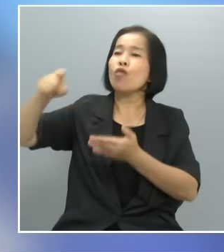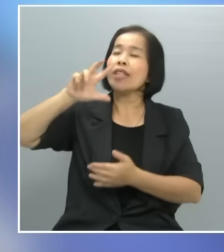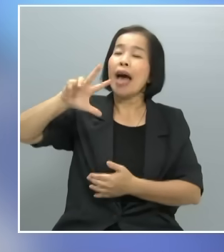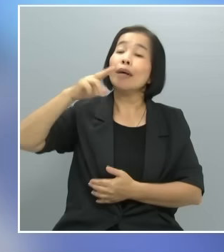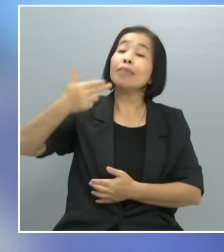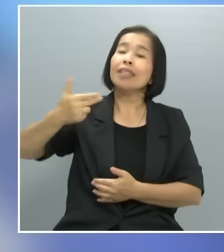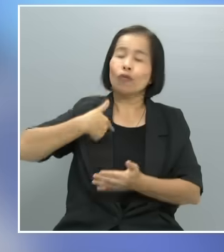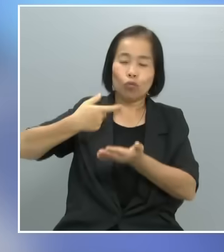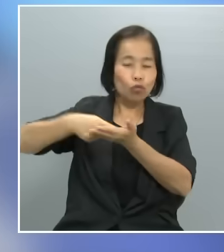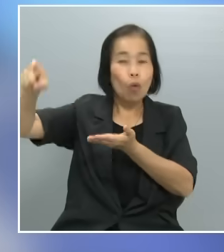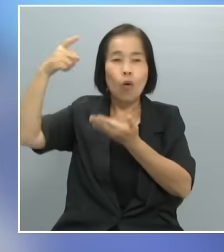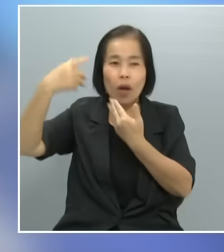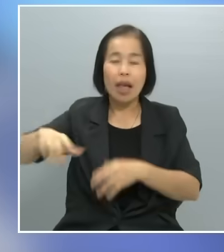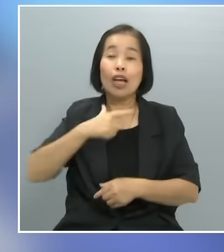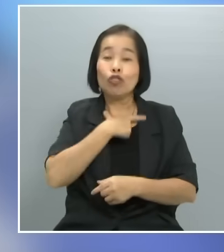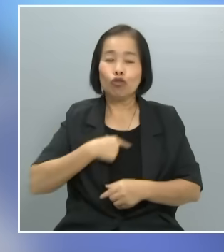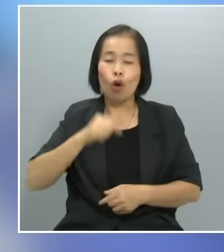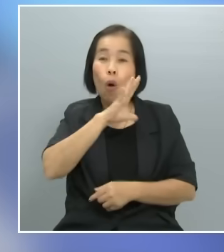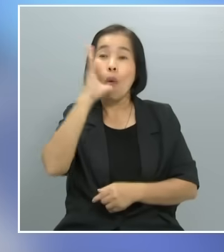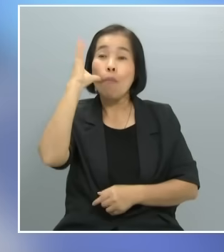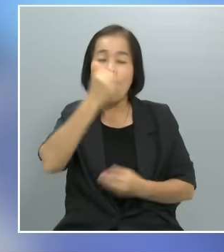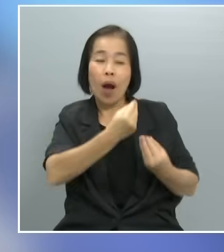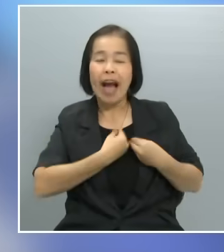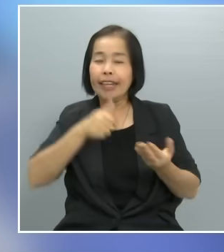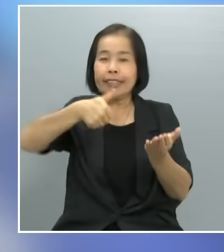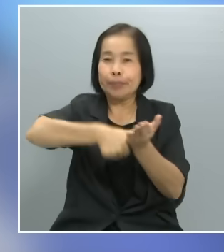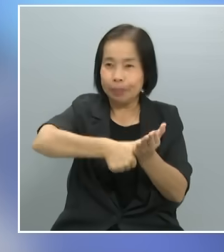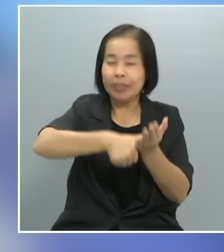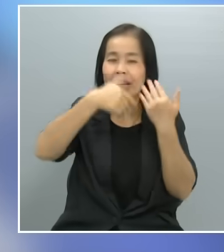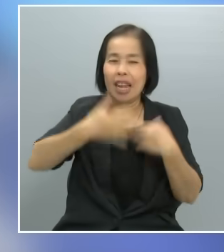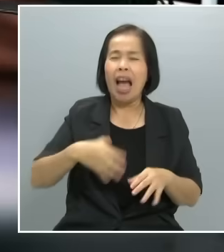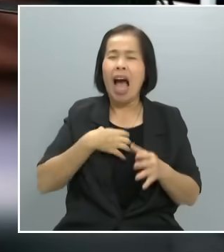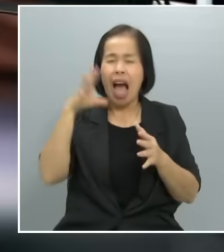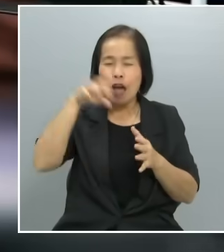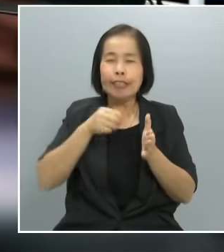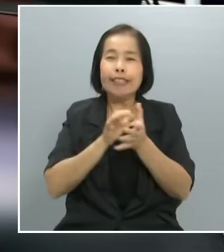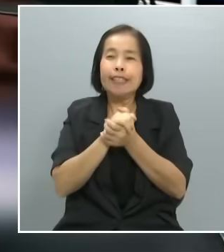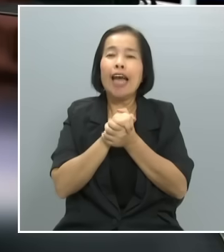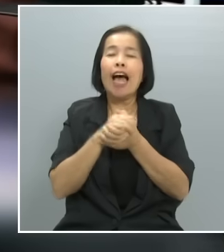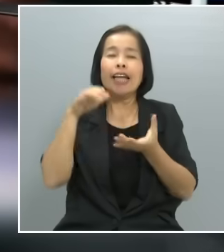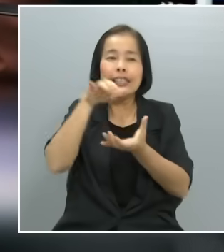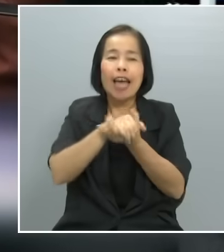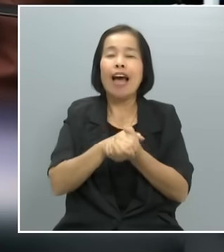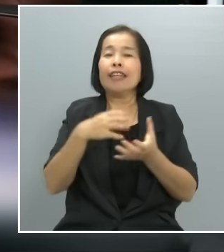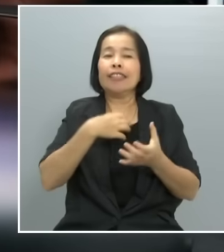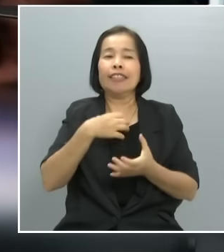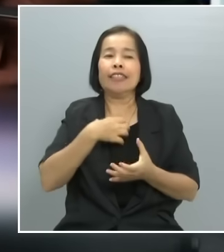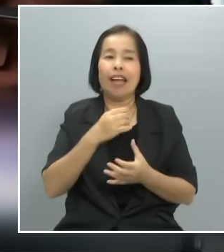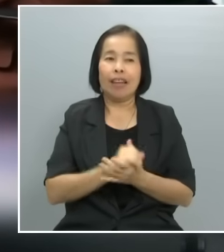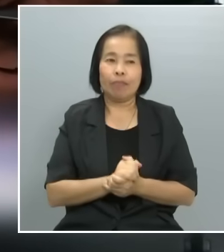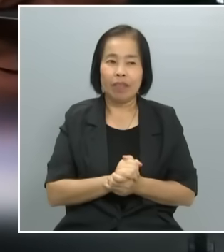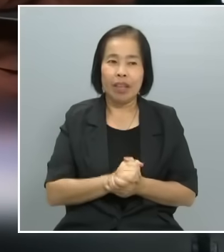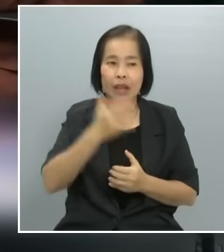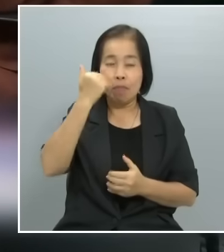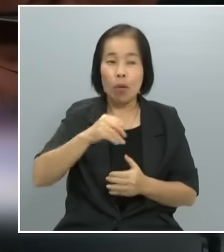30,000 ค่ะ แล้วเอาทองพ่อไปจำนำ ค่ะ ถามบอกเอาทำไมทำอย่างนั้นอยากมีผัว เพราะว่าโปรไฟล์ที่ส่งมาดีม